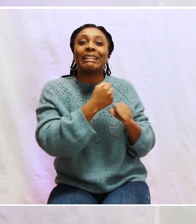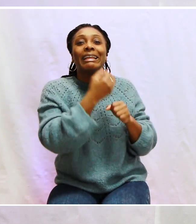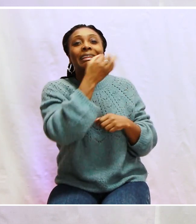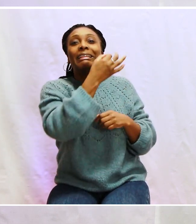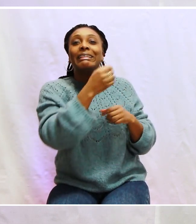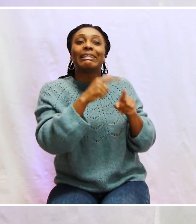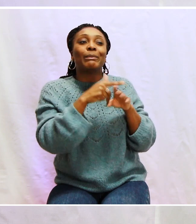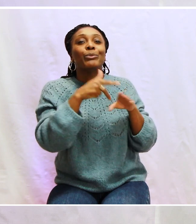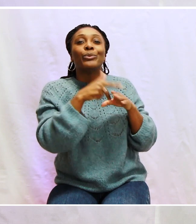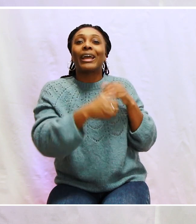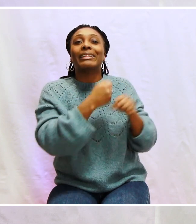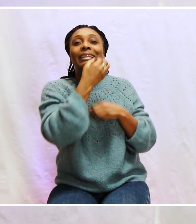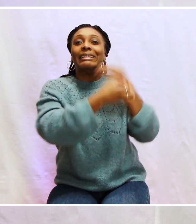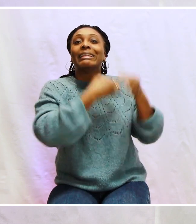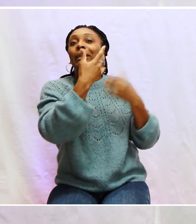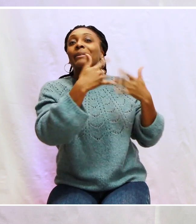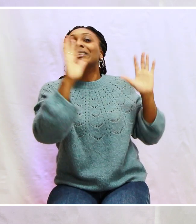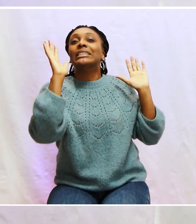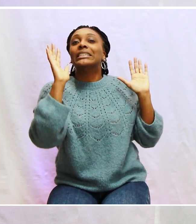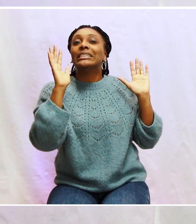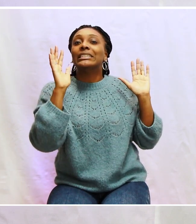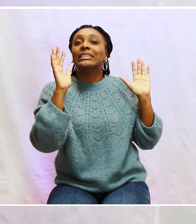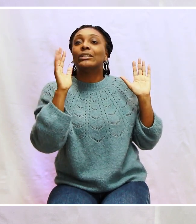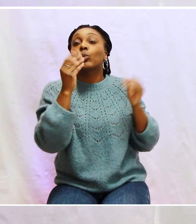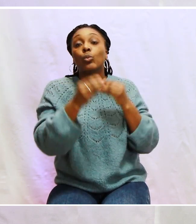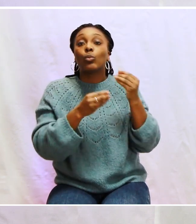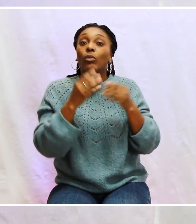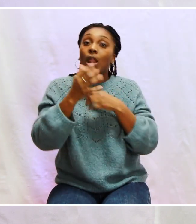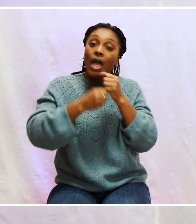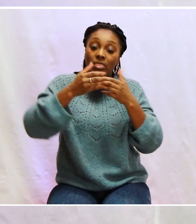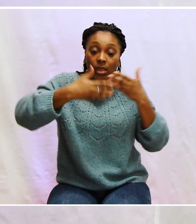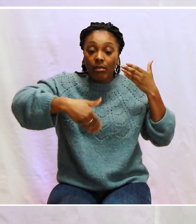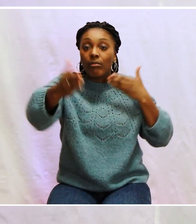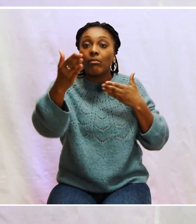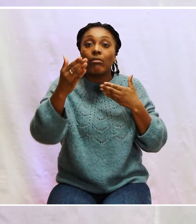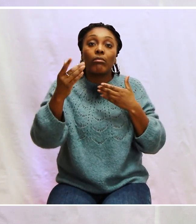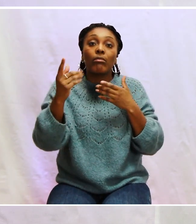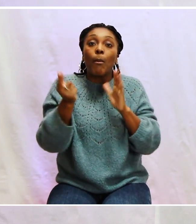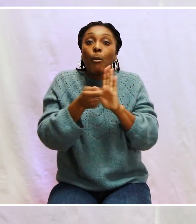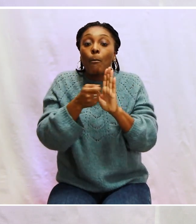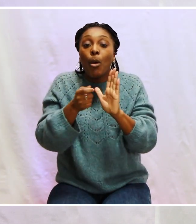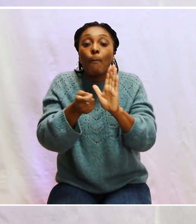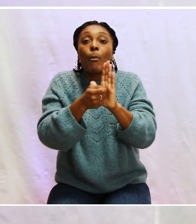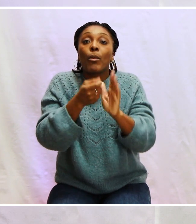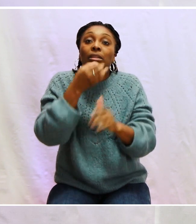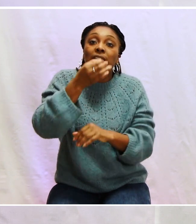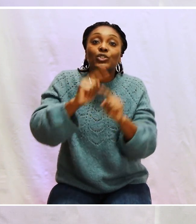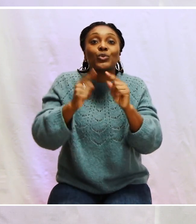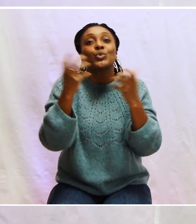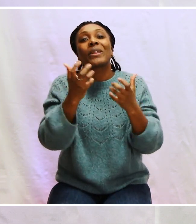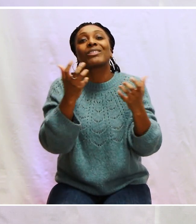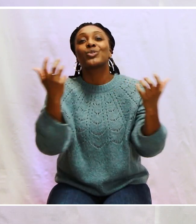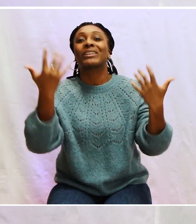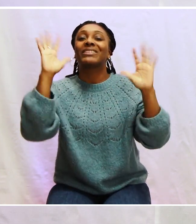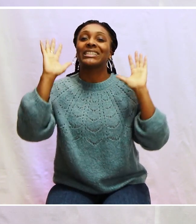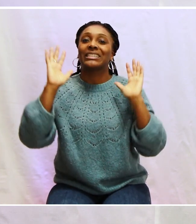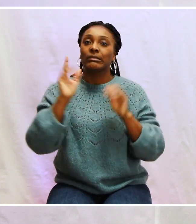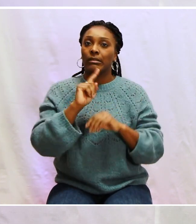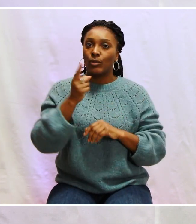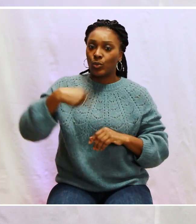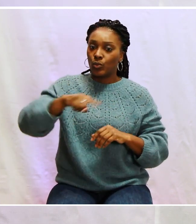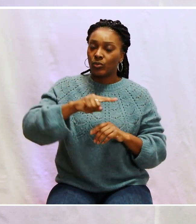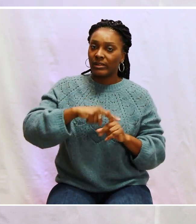on le dit en début d'année ou on le dit parfois dans l'année pour quelque chose de particulier que la personne va rencontrer. Mais nous, en tant